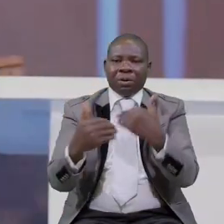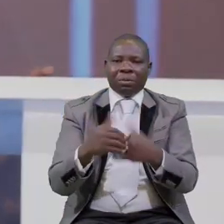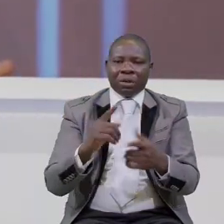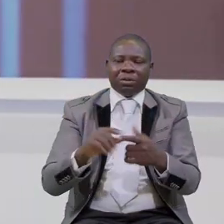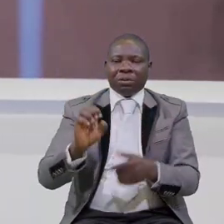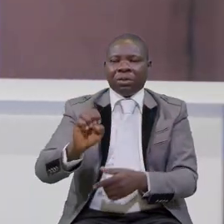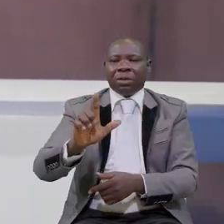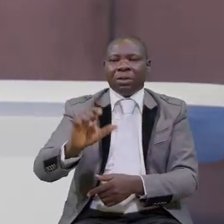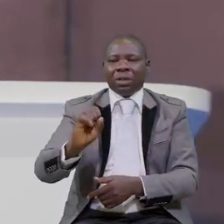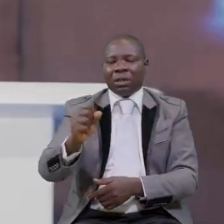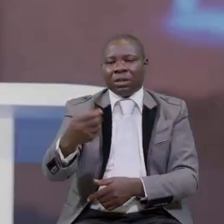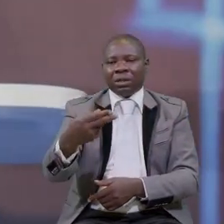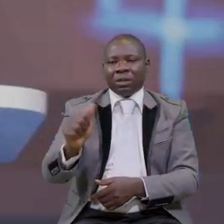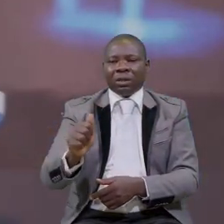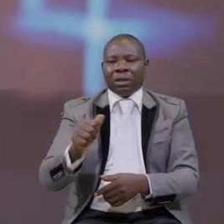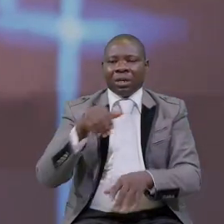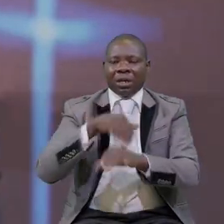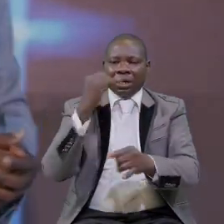Revenons à Élisée. Finalement,